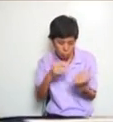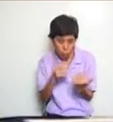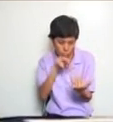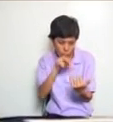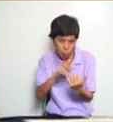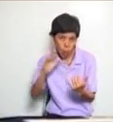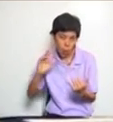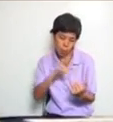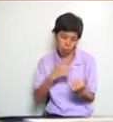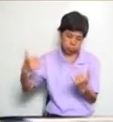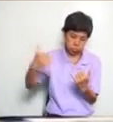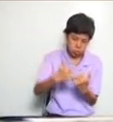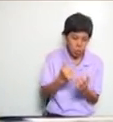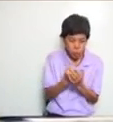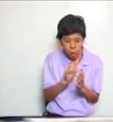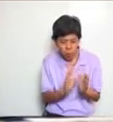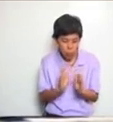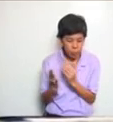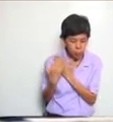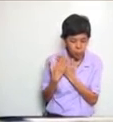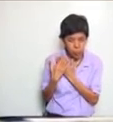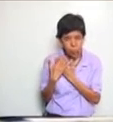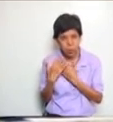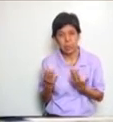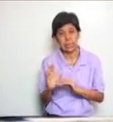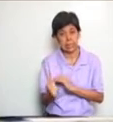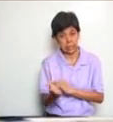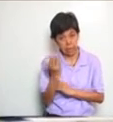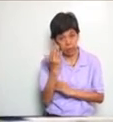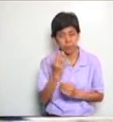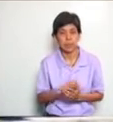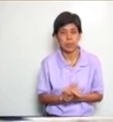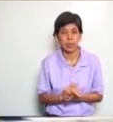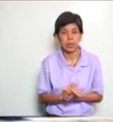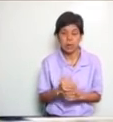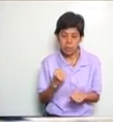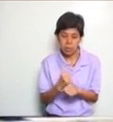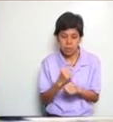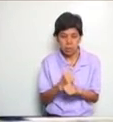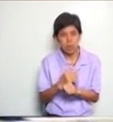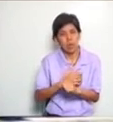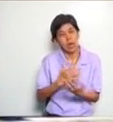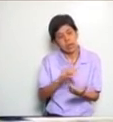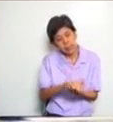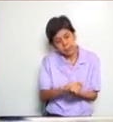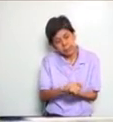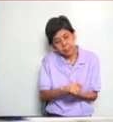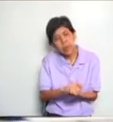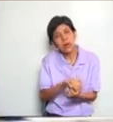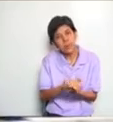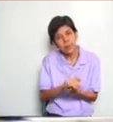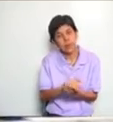้าอยู่แลห lame เขมาแลวหนูลหพ่อแม่ช่กปรบจะหนหัเ จำแไแต่มาเช่าหนล ป่องหนูมดลหายใจหนูล joue